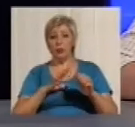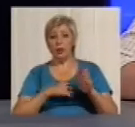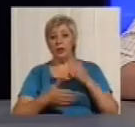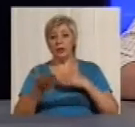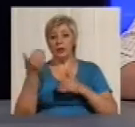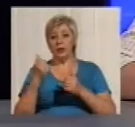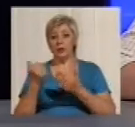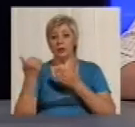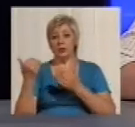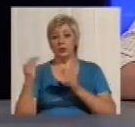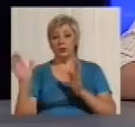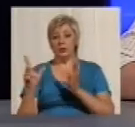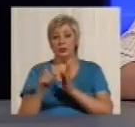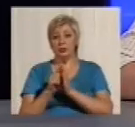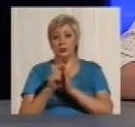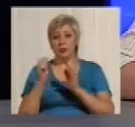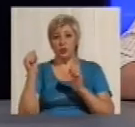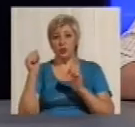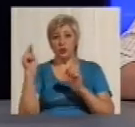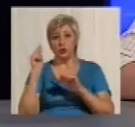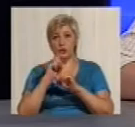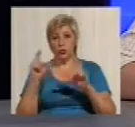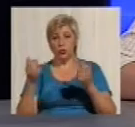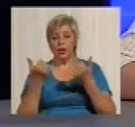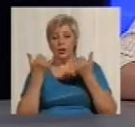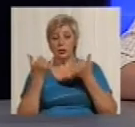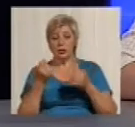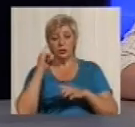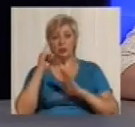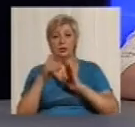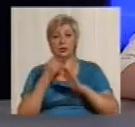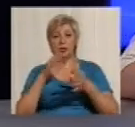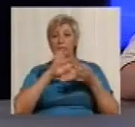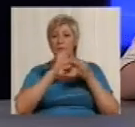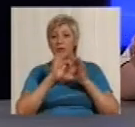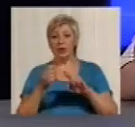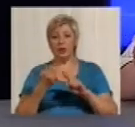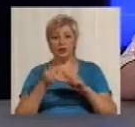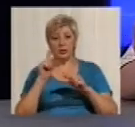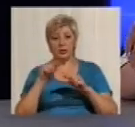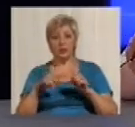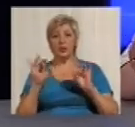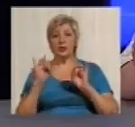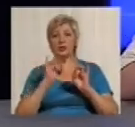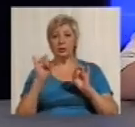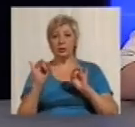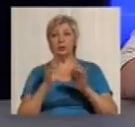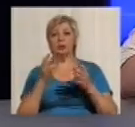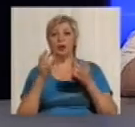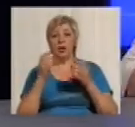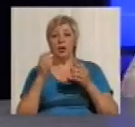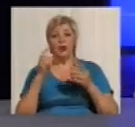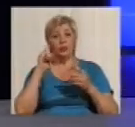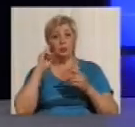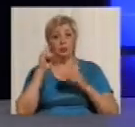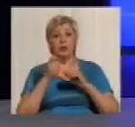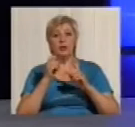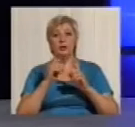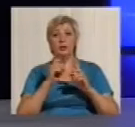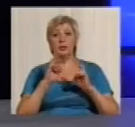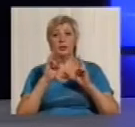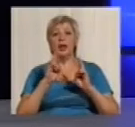закладу. Ми сьогодні дізнаємось усі деталі цієї історії, розкладемо по поличках цей конфлікт і дізнаємось, на